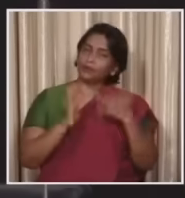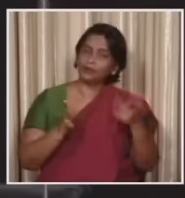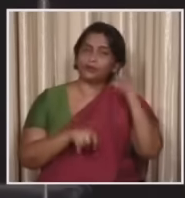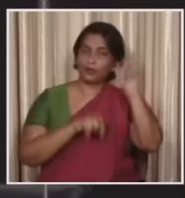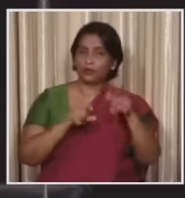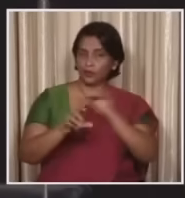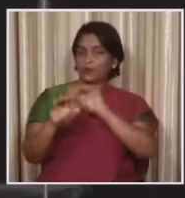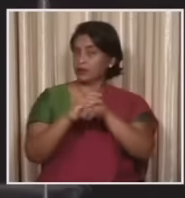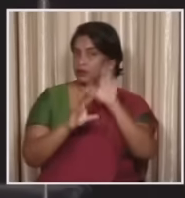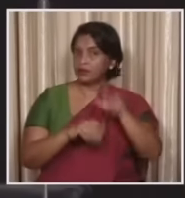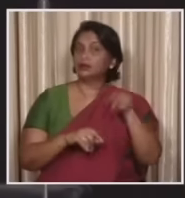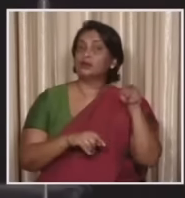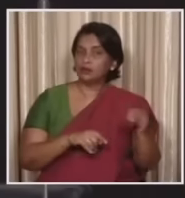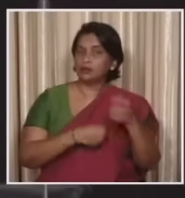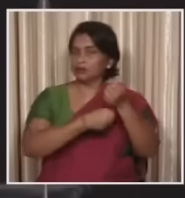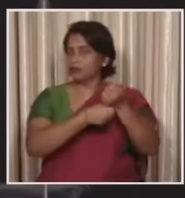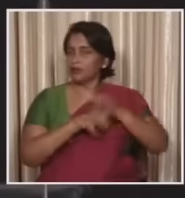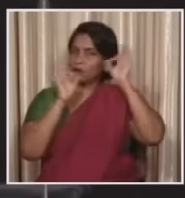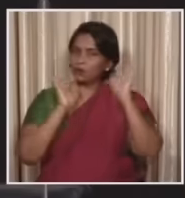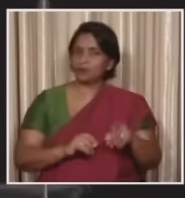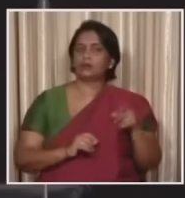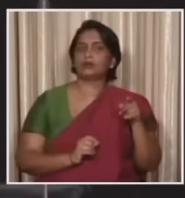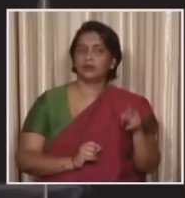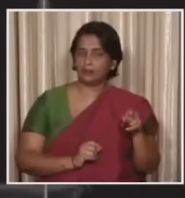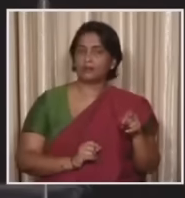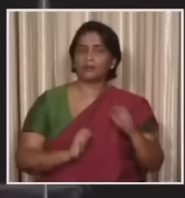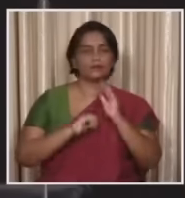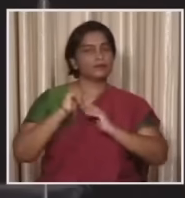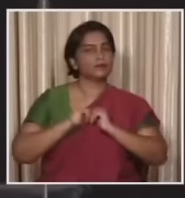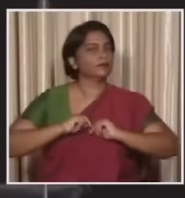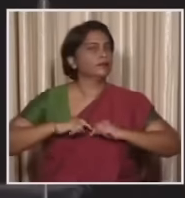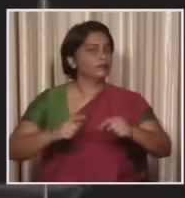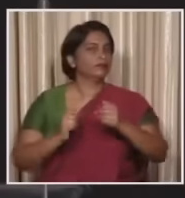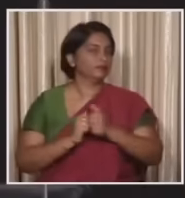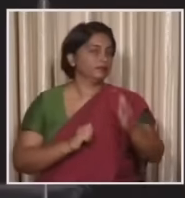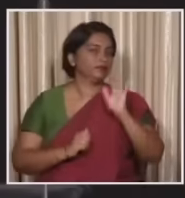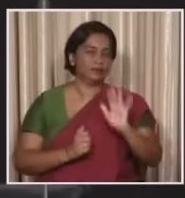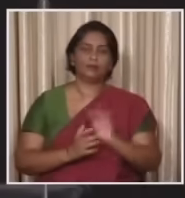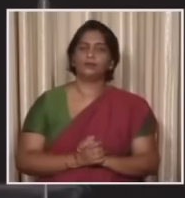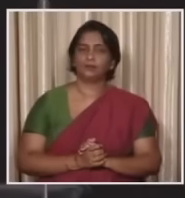මෙතන ඉස්සරහින් ඉන්නවා නම් එයාගේ කකුලෙන් අදින්නේ නැතුව මේ වැඩසටහන ඉස්සරහට ගෙනියන්නට ඕන.